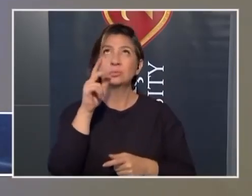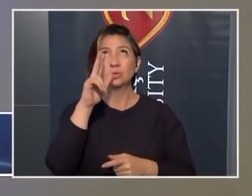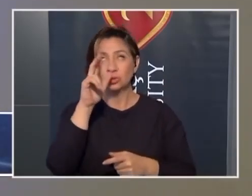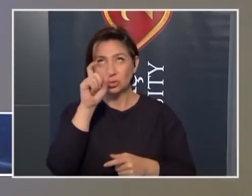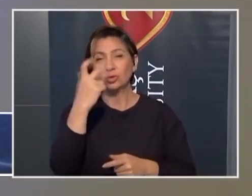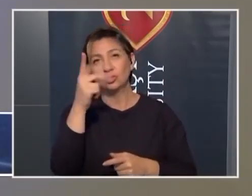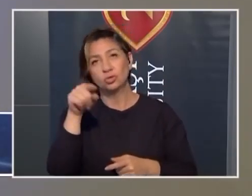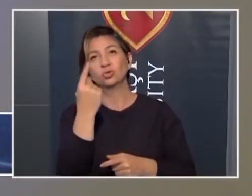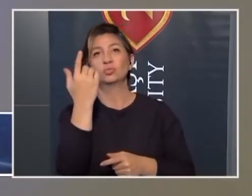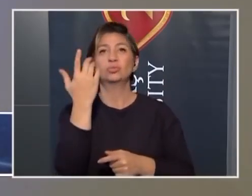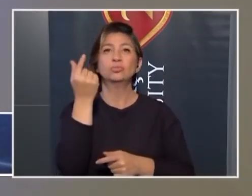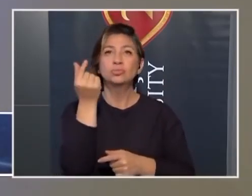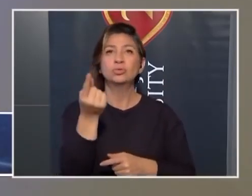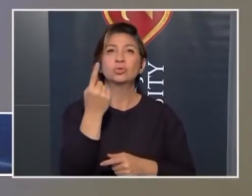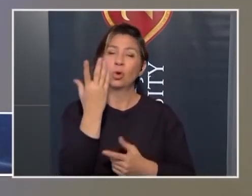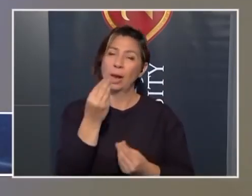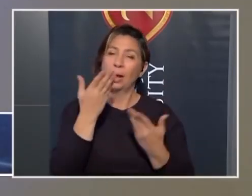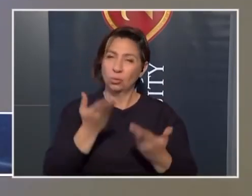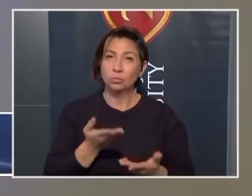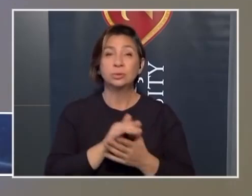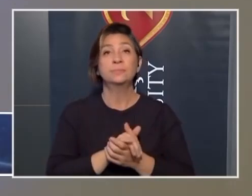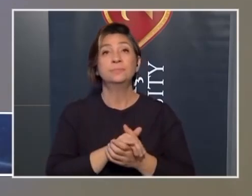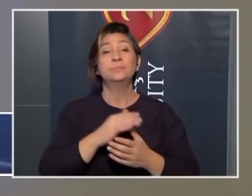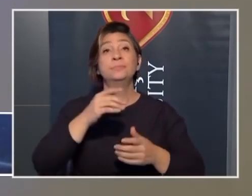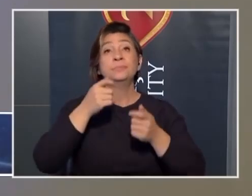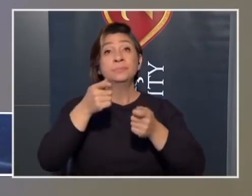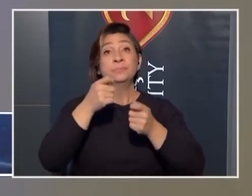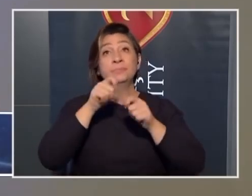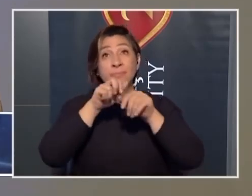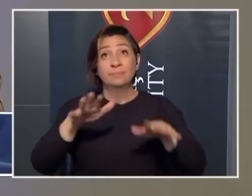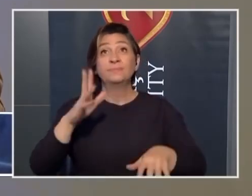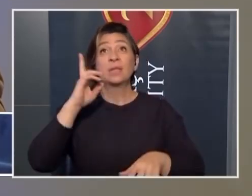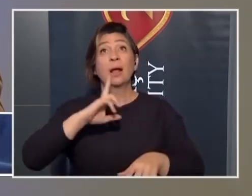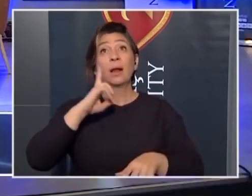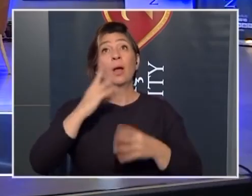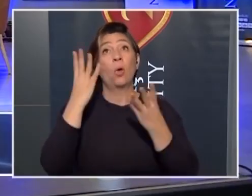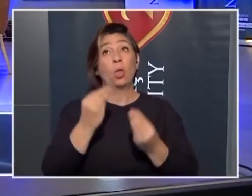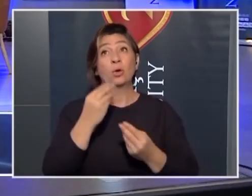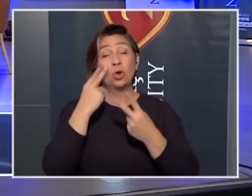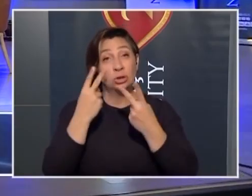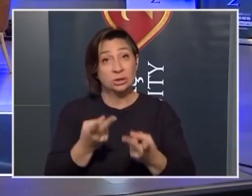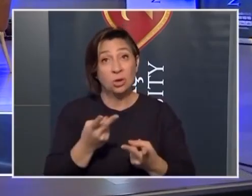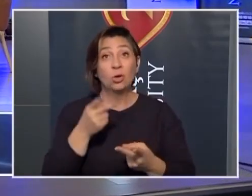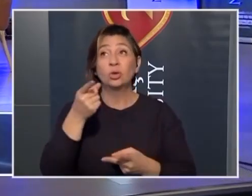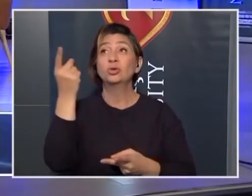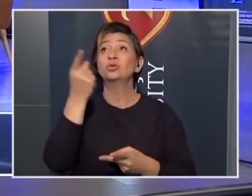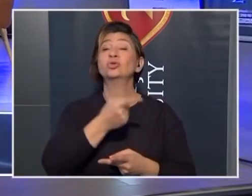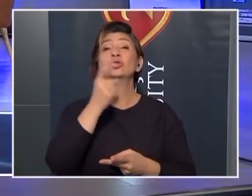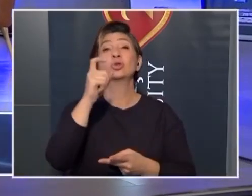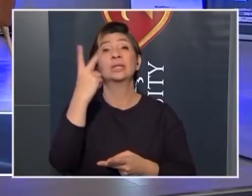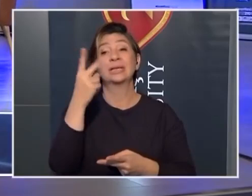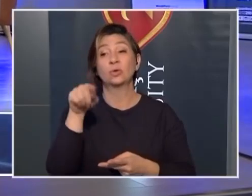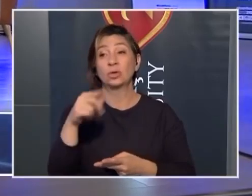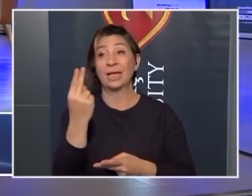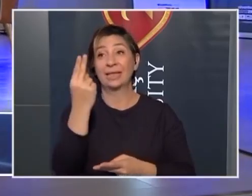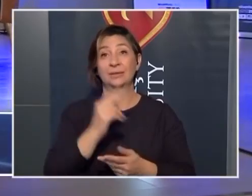%93.5 olarak kabul görmüş. Eğitim sistemi öğrencileri ahlaklı olmaya yönlendirmektedir. Bu da